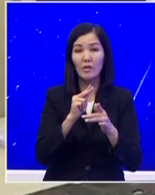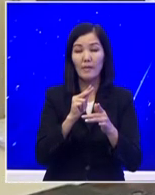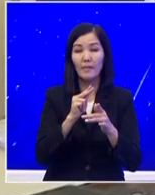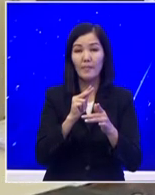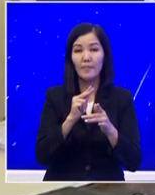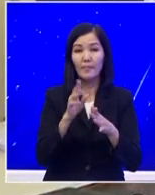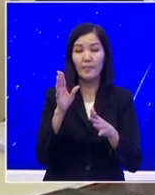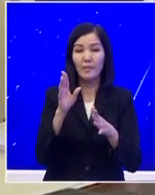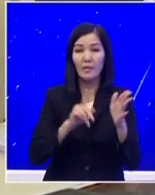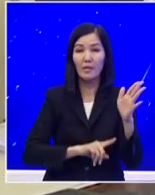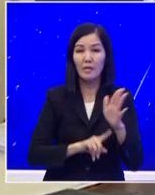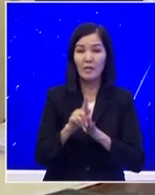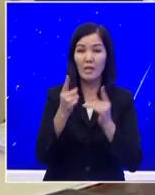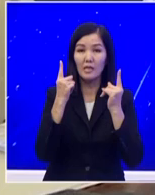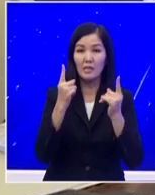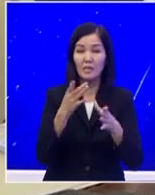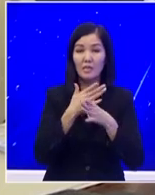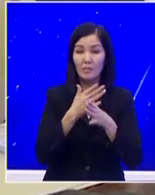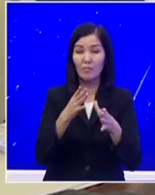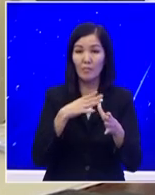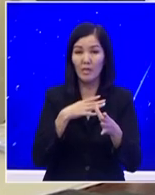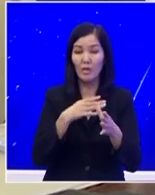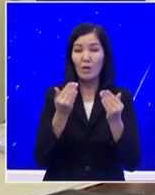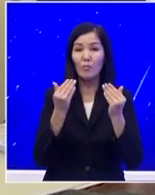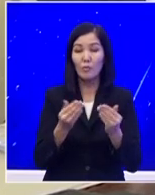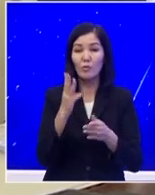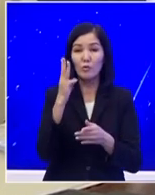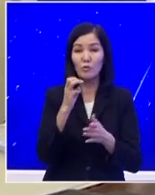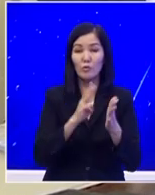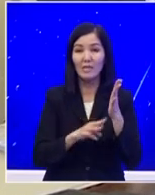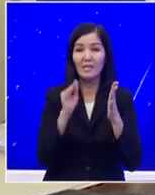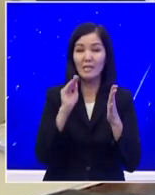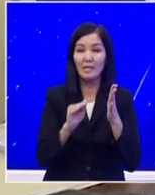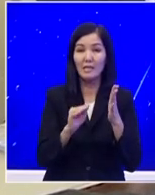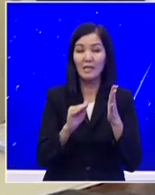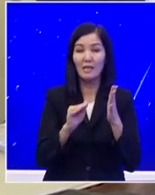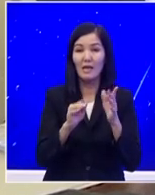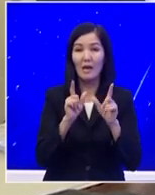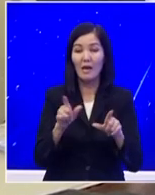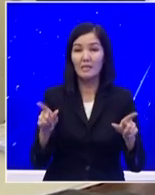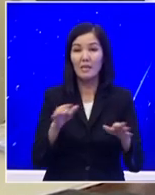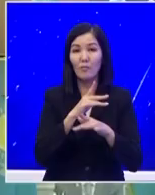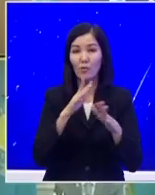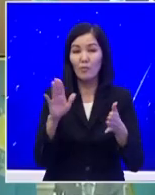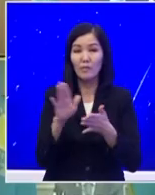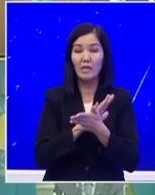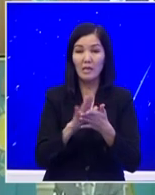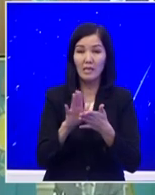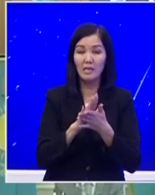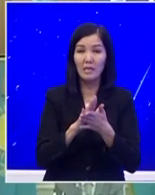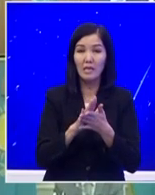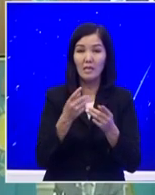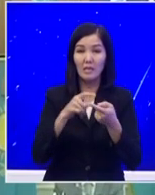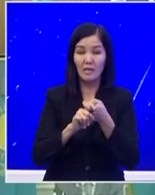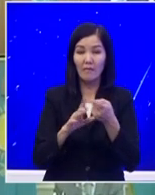ресурстарының пайда болуына тың серпін берді. Бүгінде 380-нен астам осындай ресурс тегін трафикке